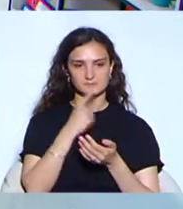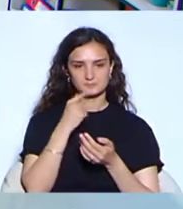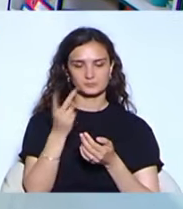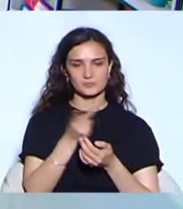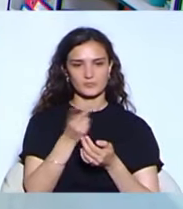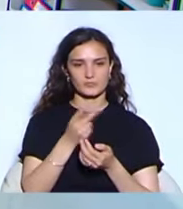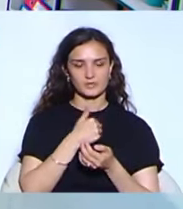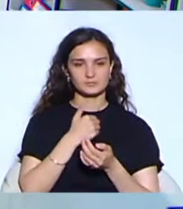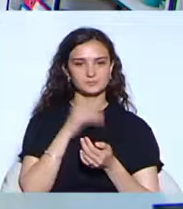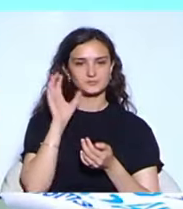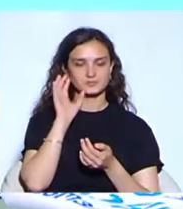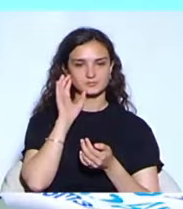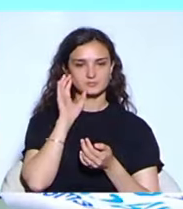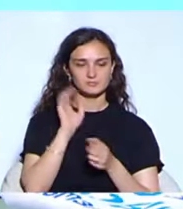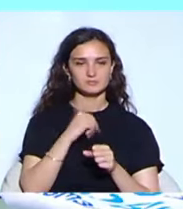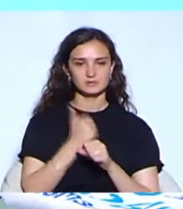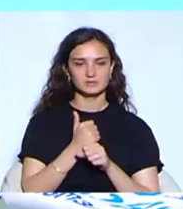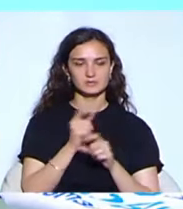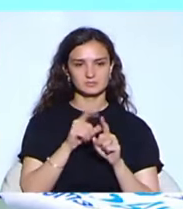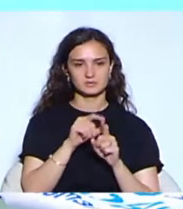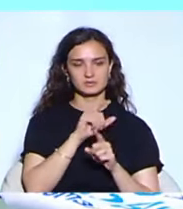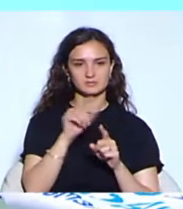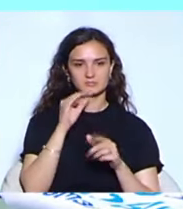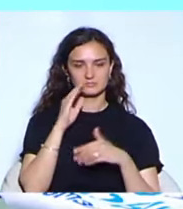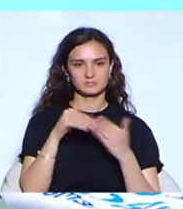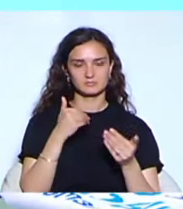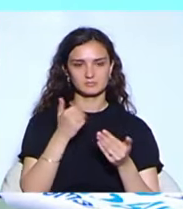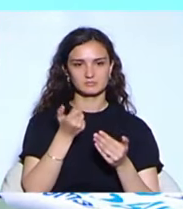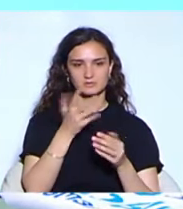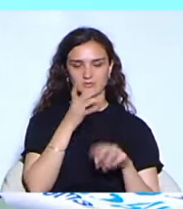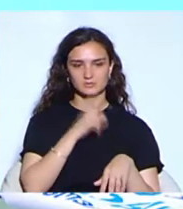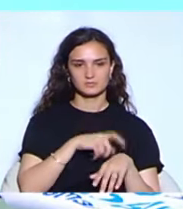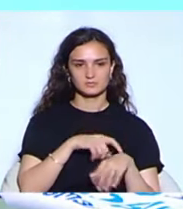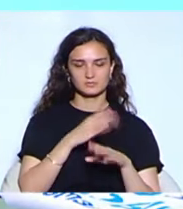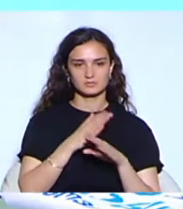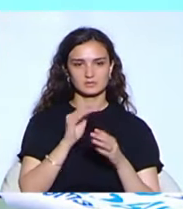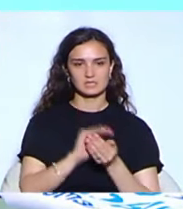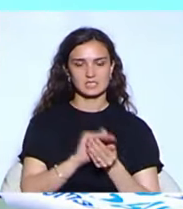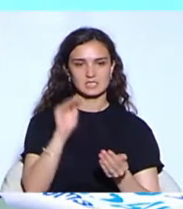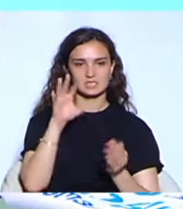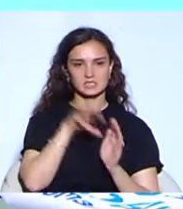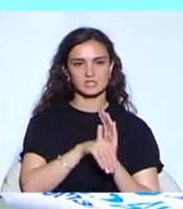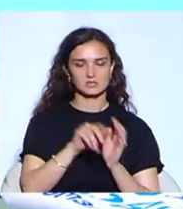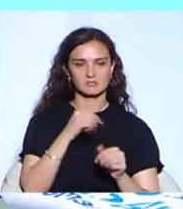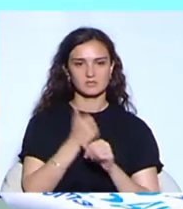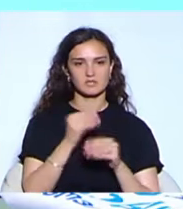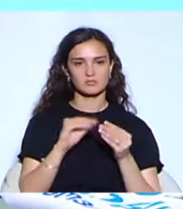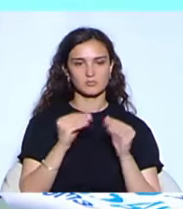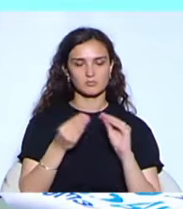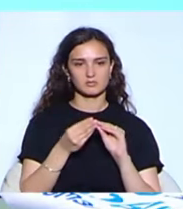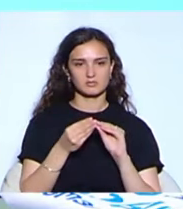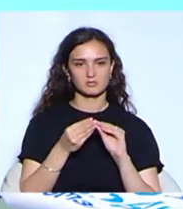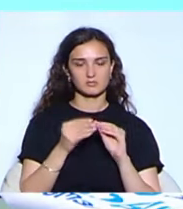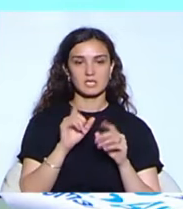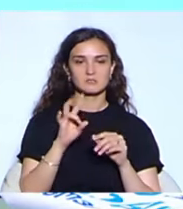ორივესგან მინდა მოვისმინო მთავარი ფრაზა და მე უკვე იმის მიხედვით რამდენი გვაქვს დრო. აღზრდაში მთავარი ხარვეზი, რომელიც ან